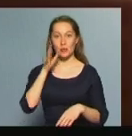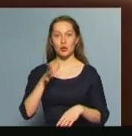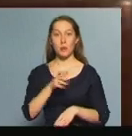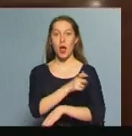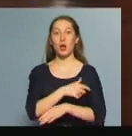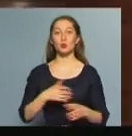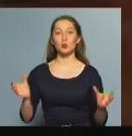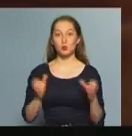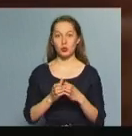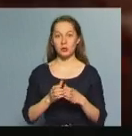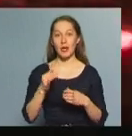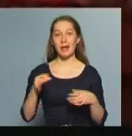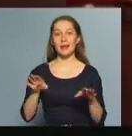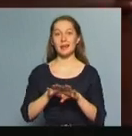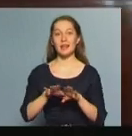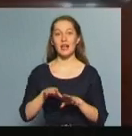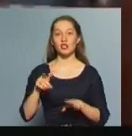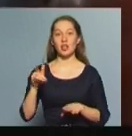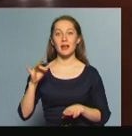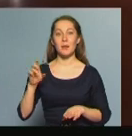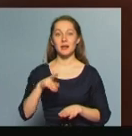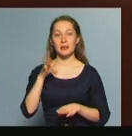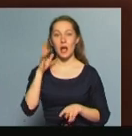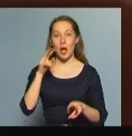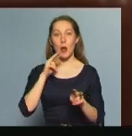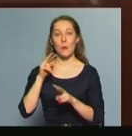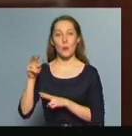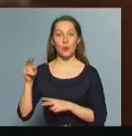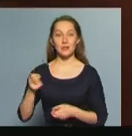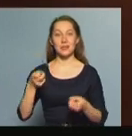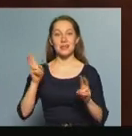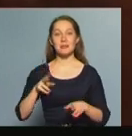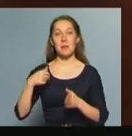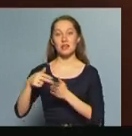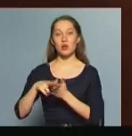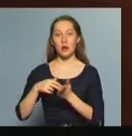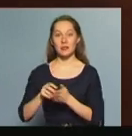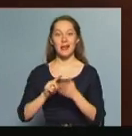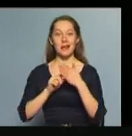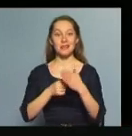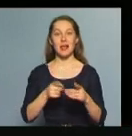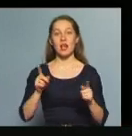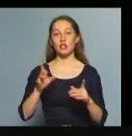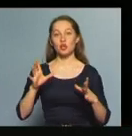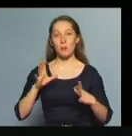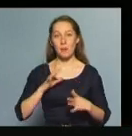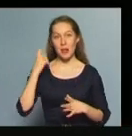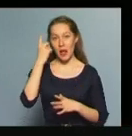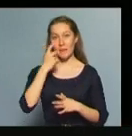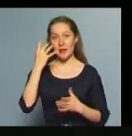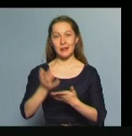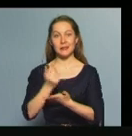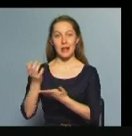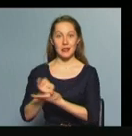Также госавтоинспекция вводит режим патрулирования на автомобилях без спецокраски. Цель – выявить пьяных за рулем. По вине